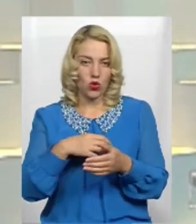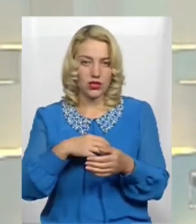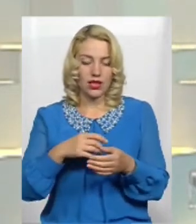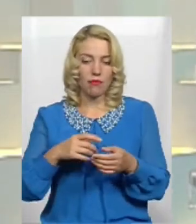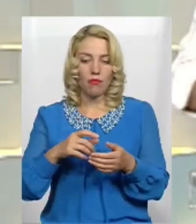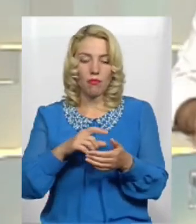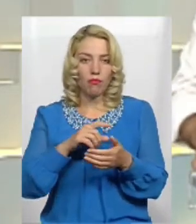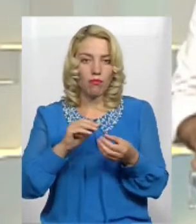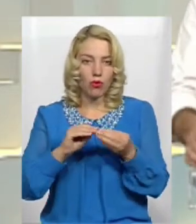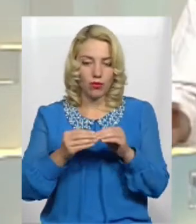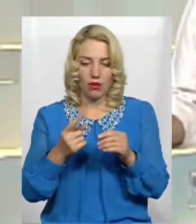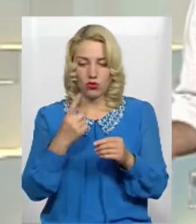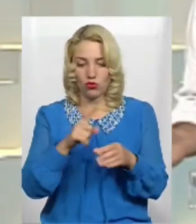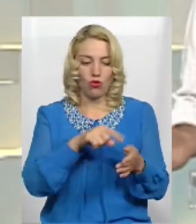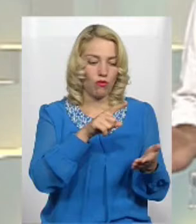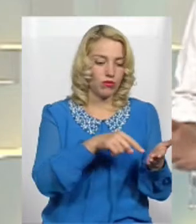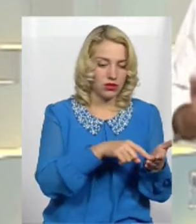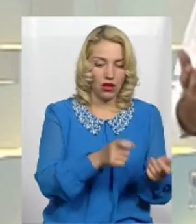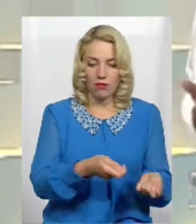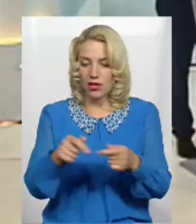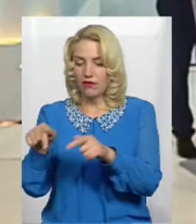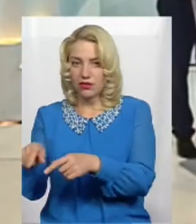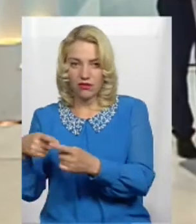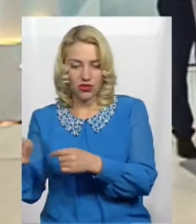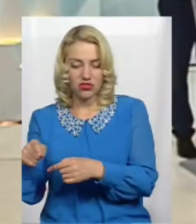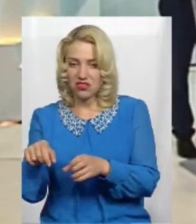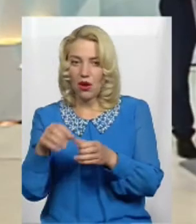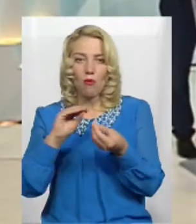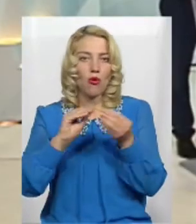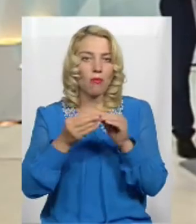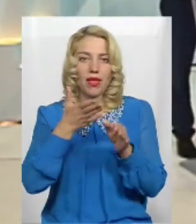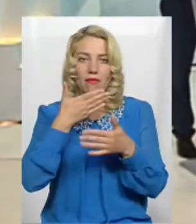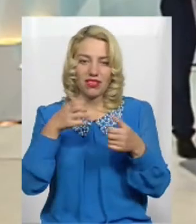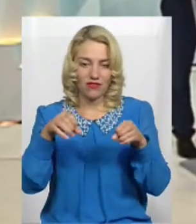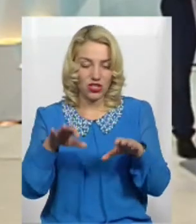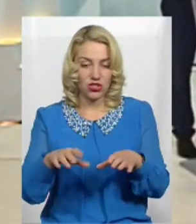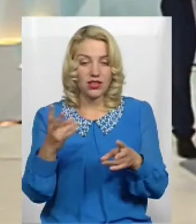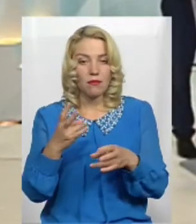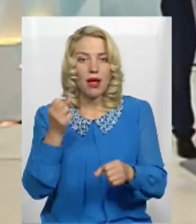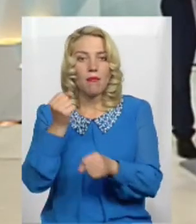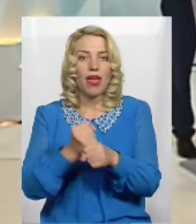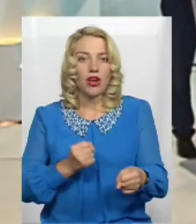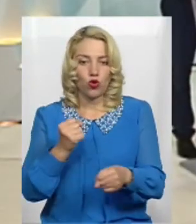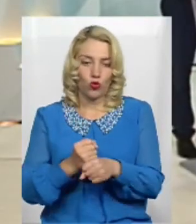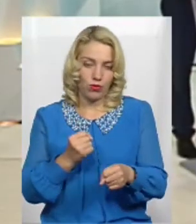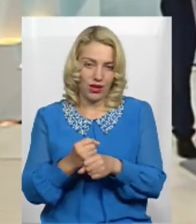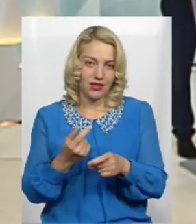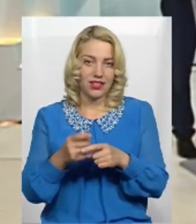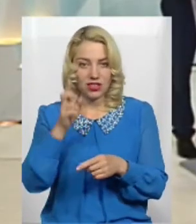того, що з одного міста перевезли в інші, ну вона ж не вирішилася. Потрібно його переробляти. І чим найшвидше держава це вирішить, тим